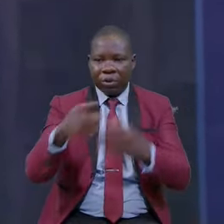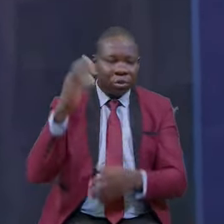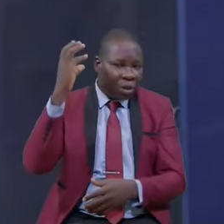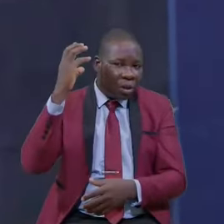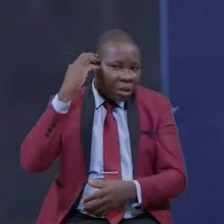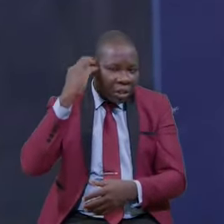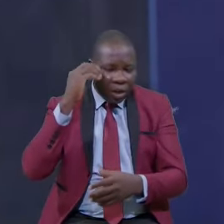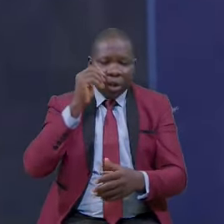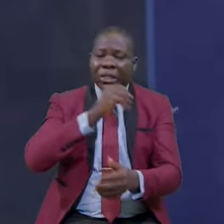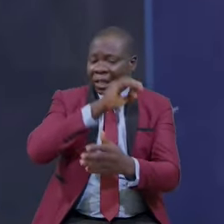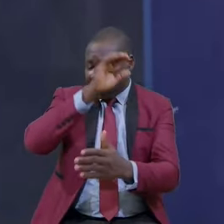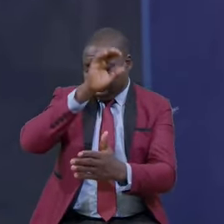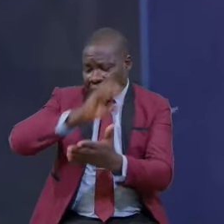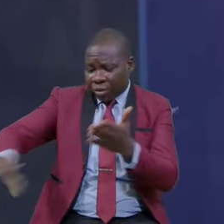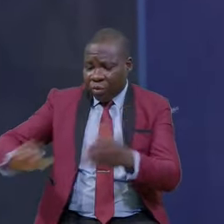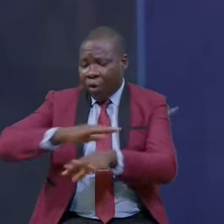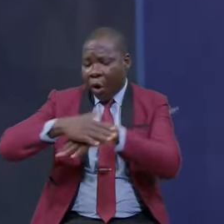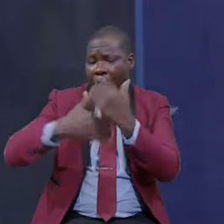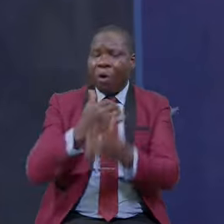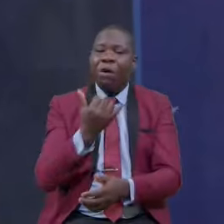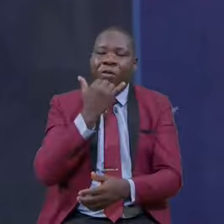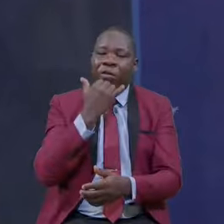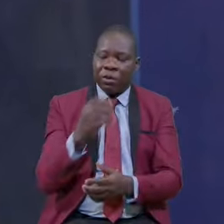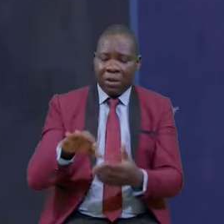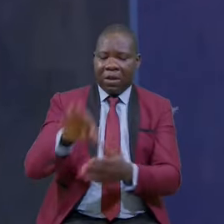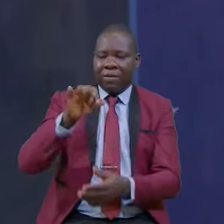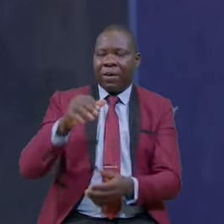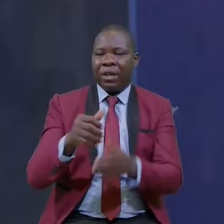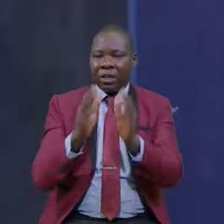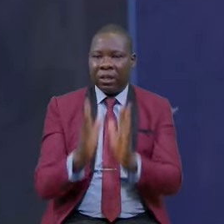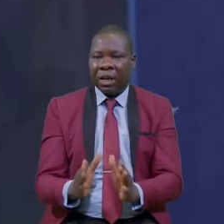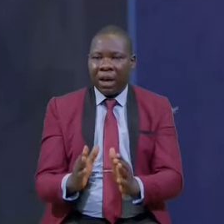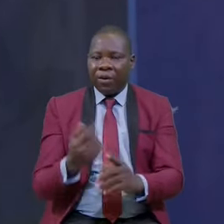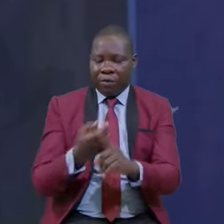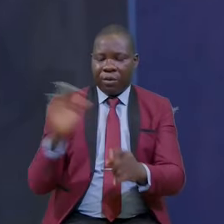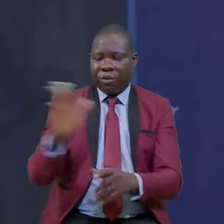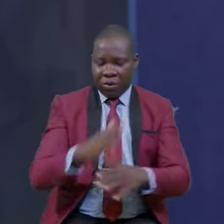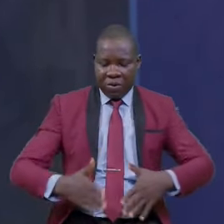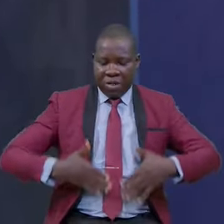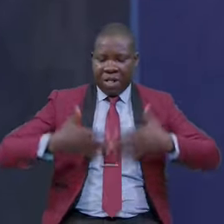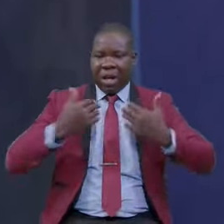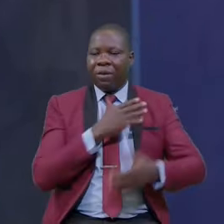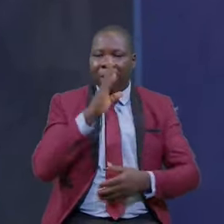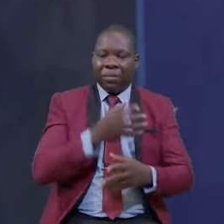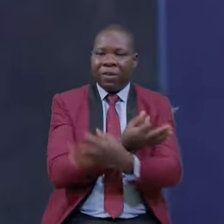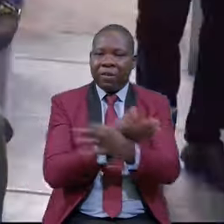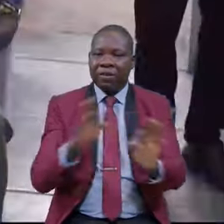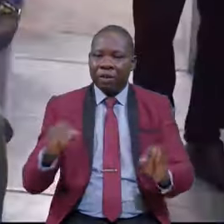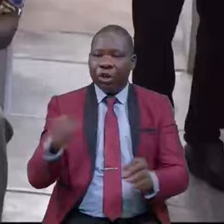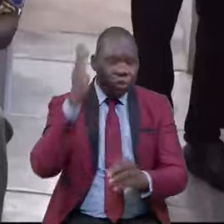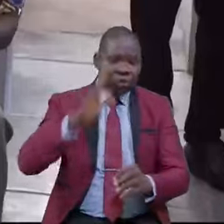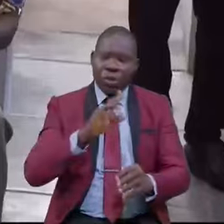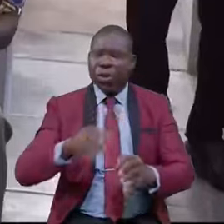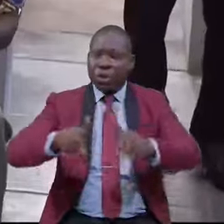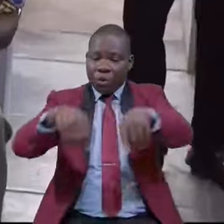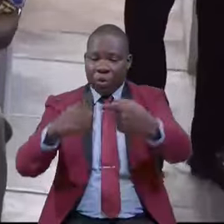tout ce qui rejette des fautes de ton cœur et sois libre et va partout. Tu atteindras le sommet